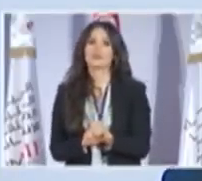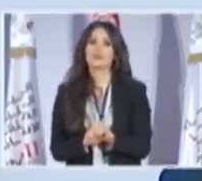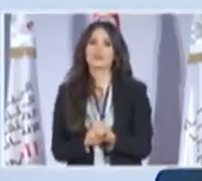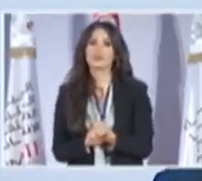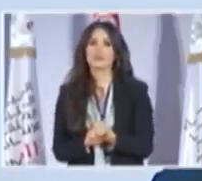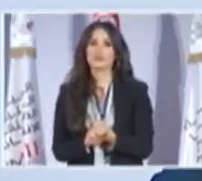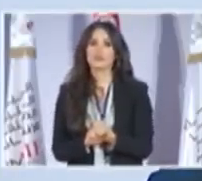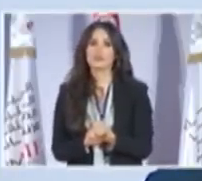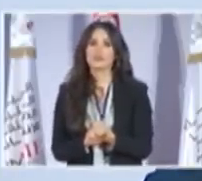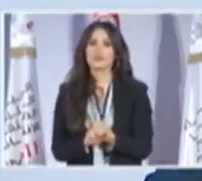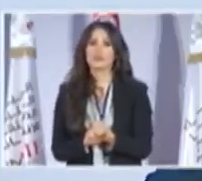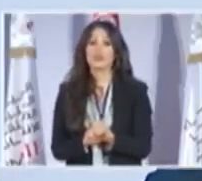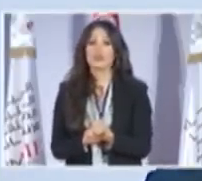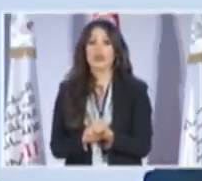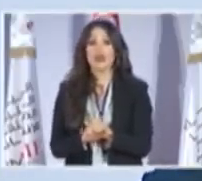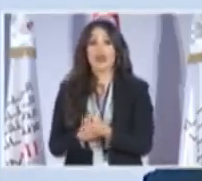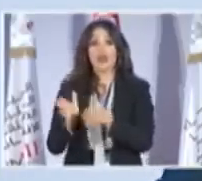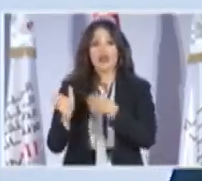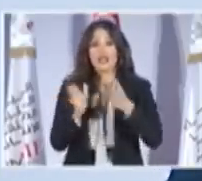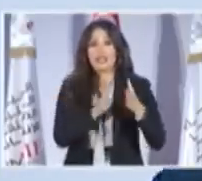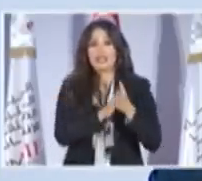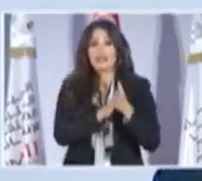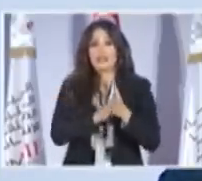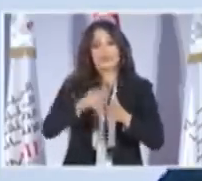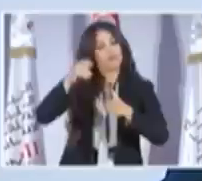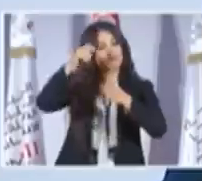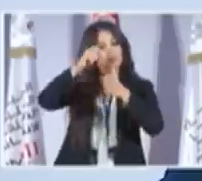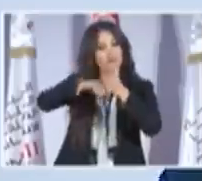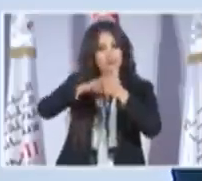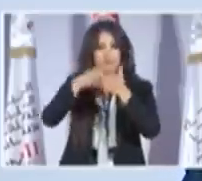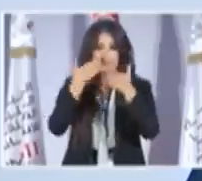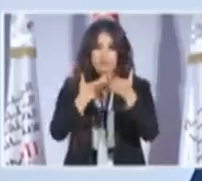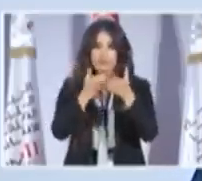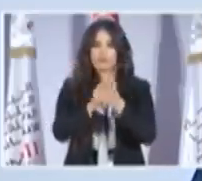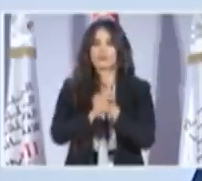ال المخالفات وكيفيه تسقط معناتها